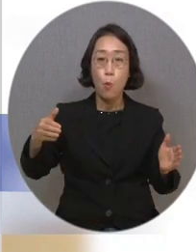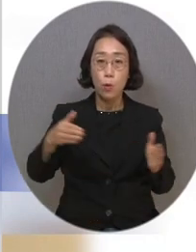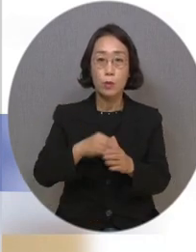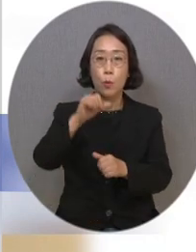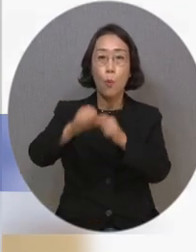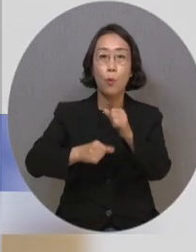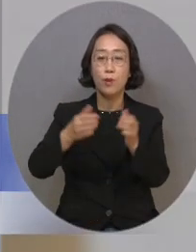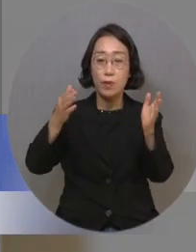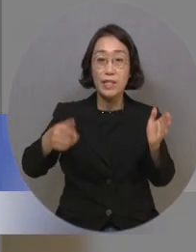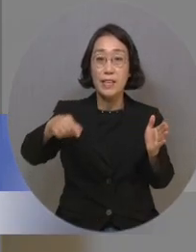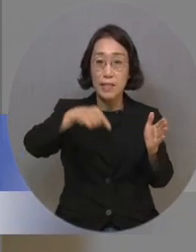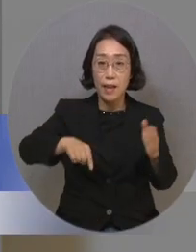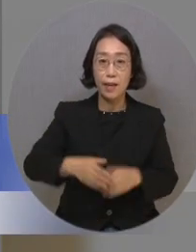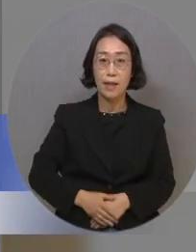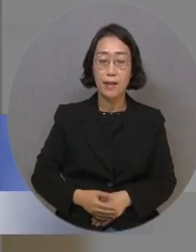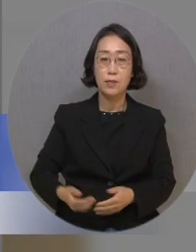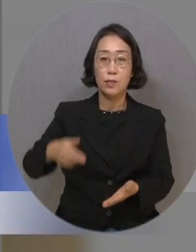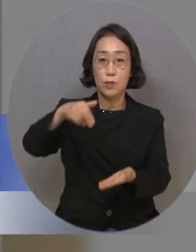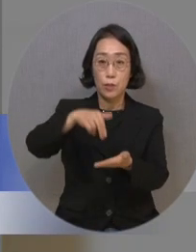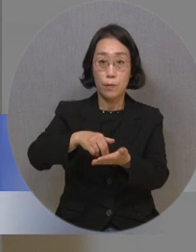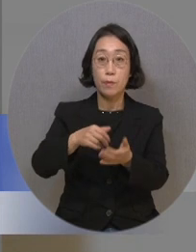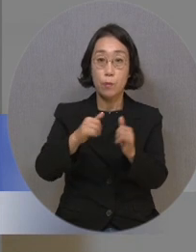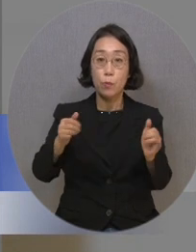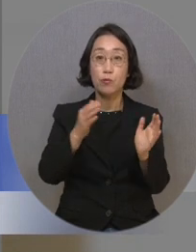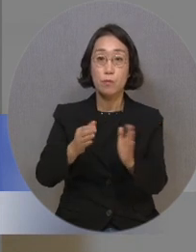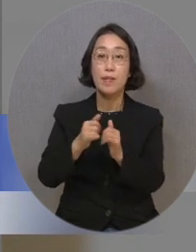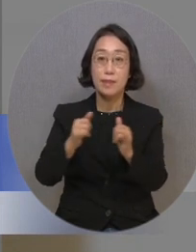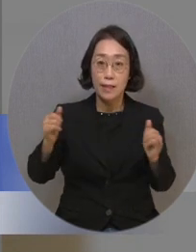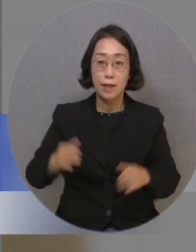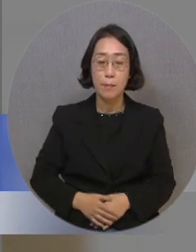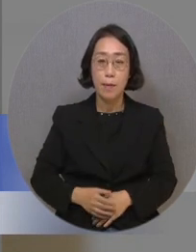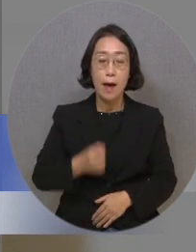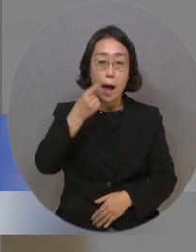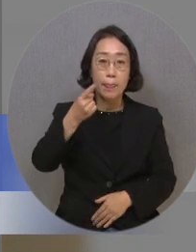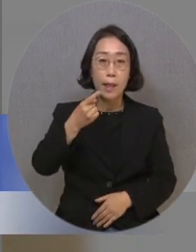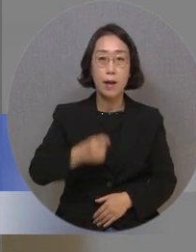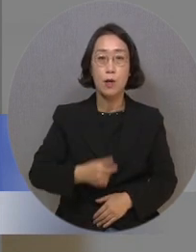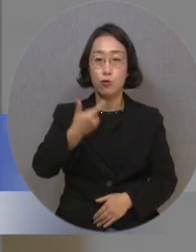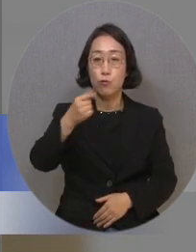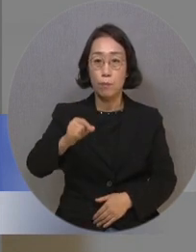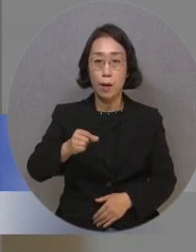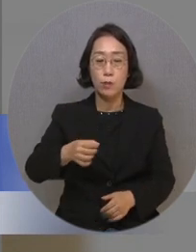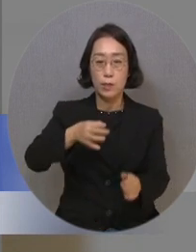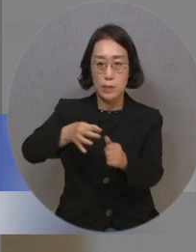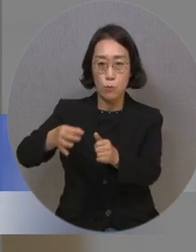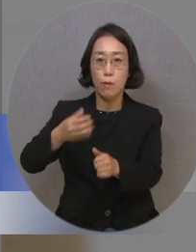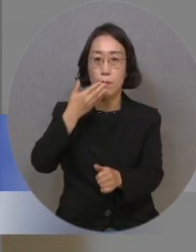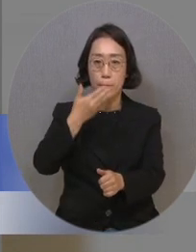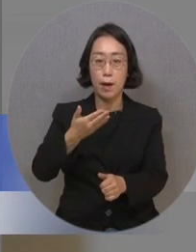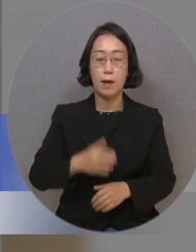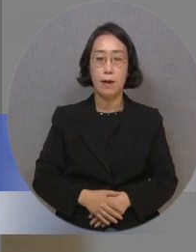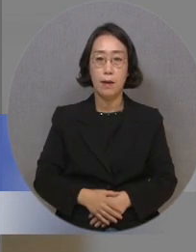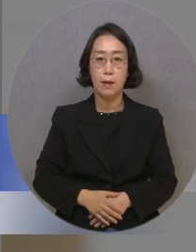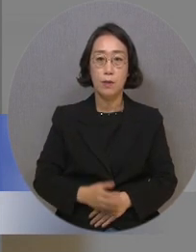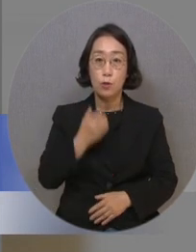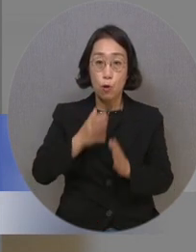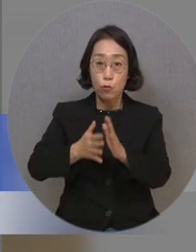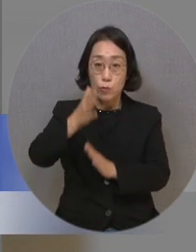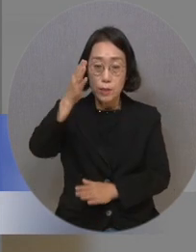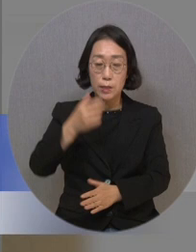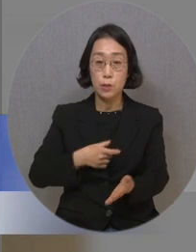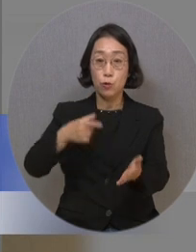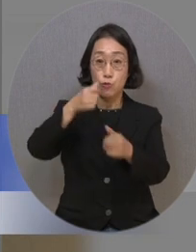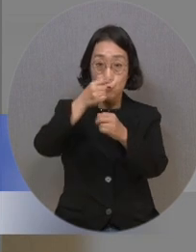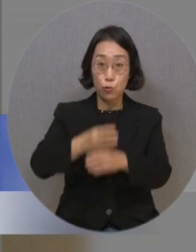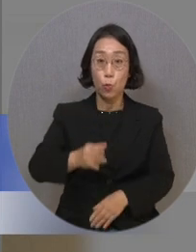준비 청년으로 보호 종료 후 5년간 매월 6만 원의 교통비를 지원받을 수 있습니다 서울시에 주민 등록을